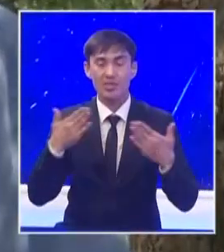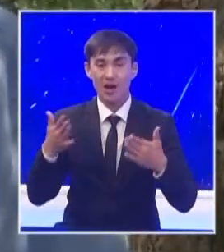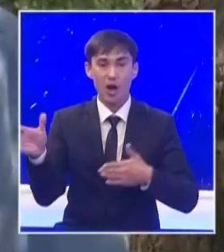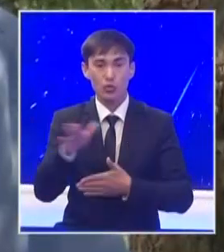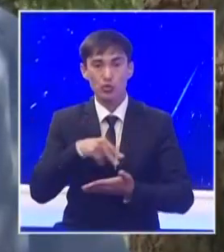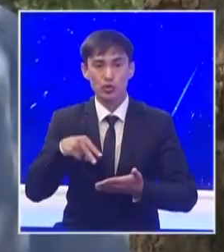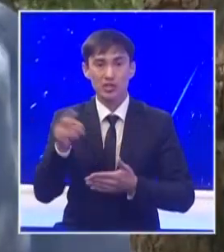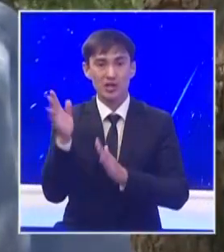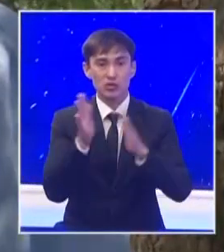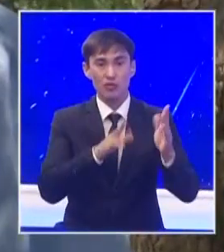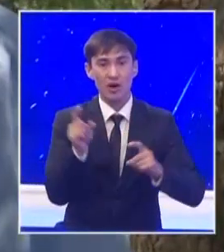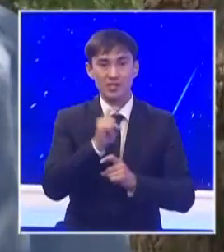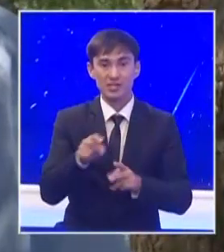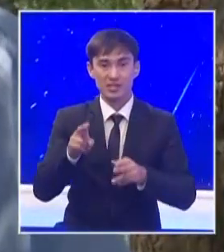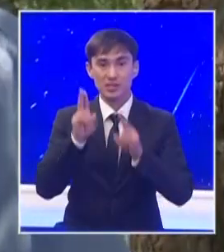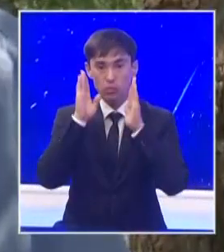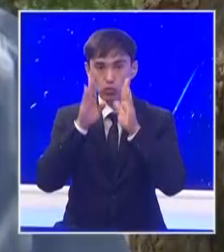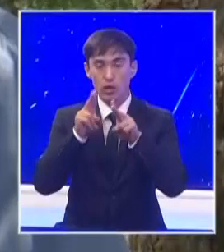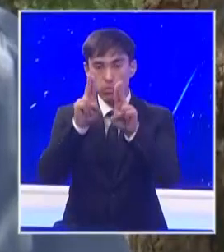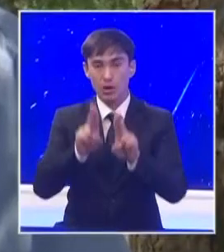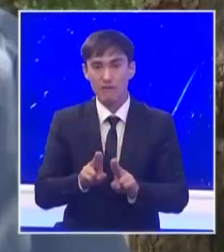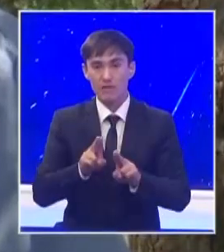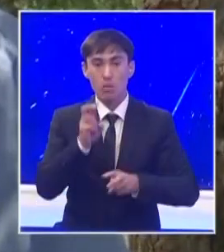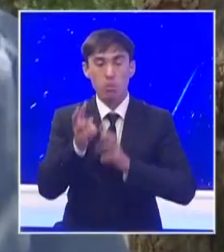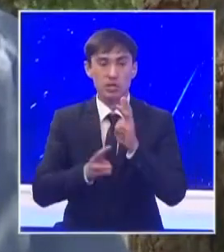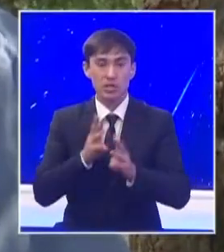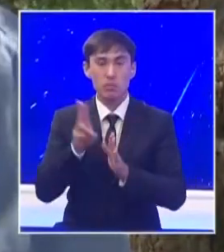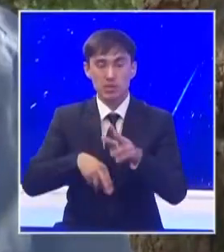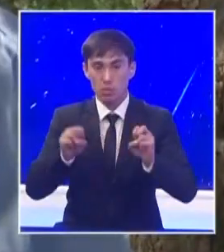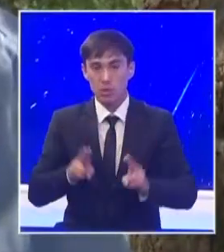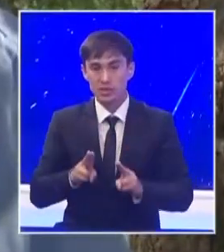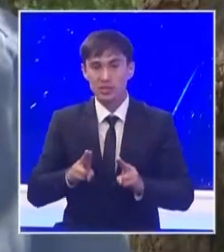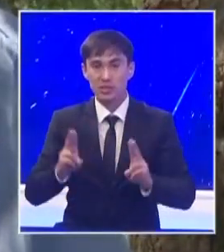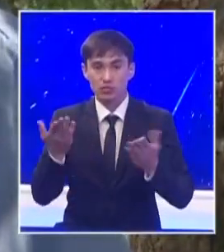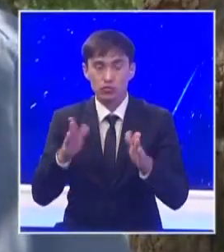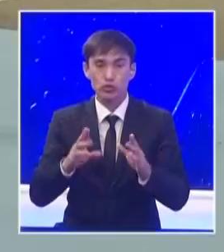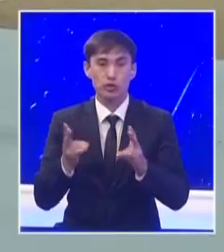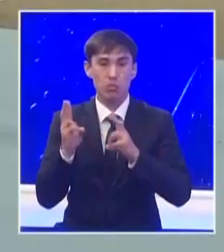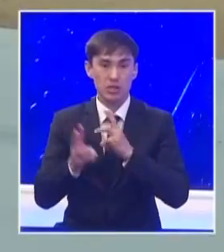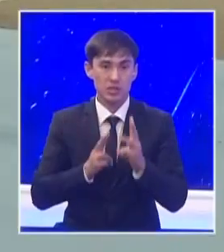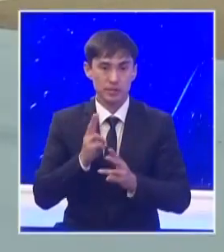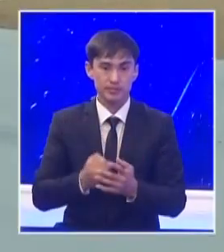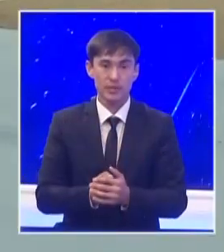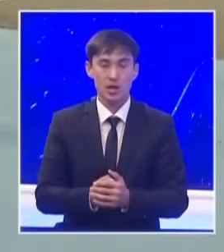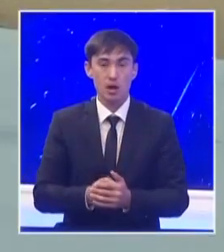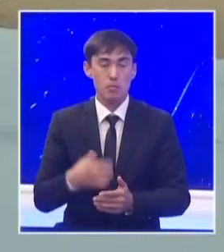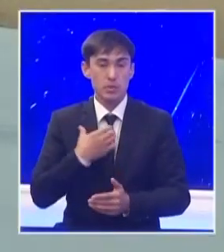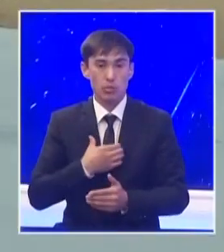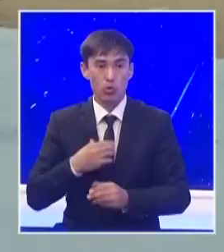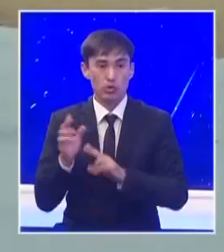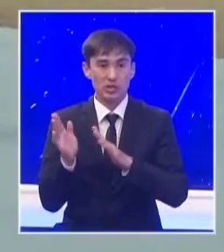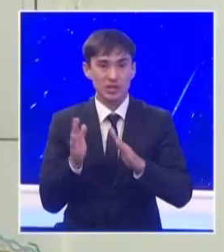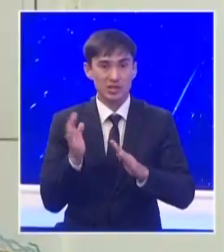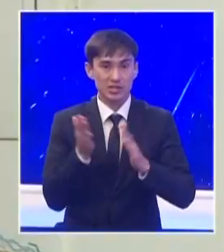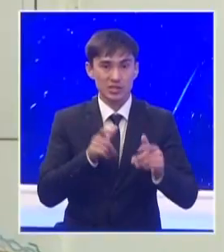лесного хозяйства соблюдать правила пожарной безопасности во избежание возникновения возгорания. Основания для беспокойства лесничих